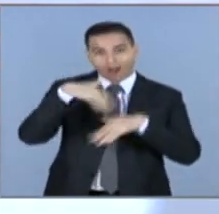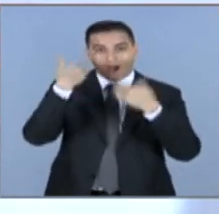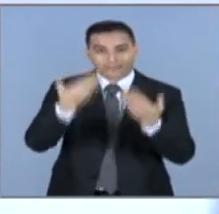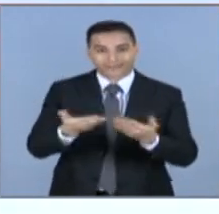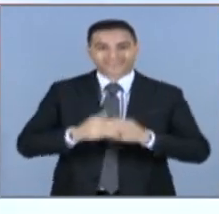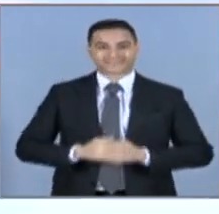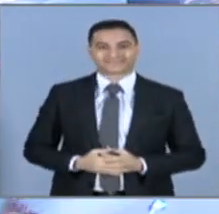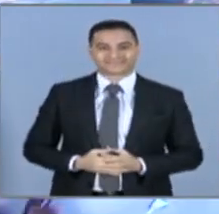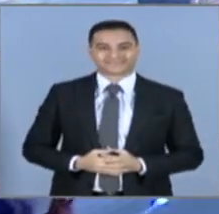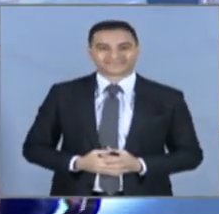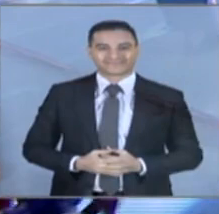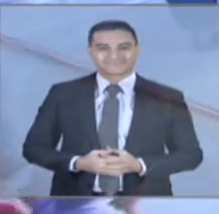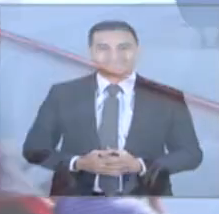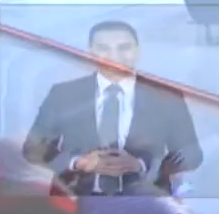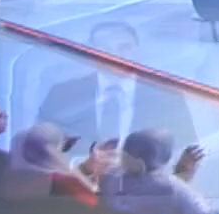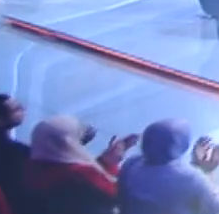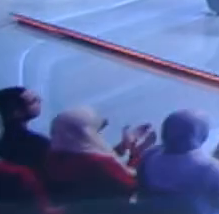مع العباقرة.